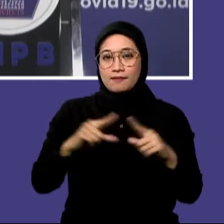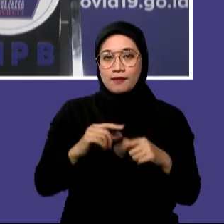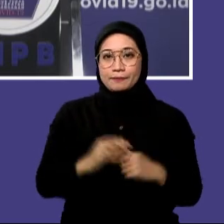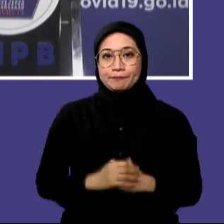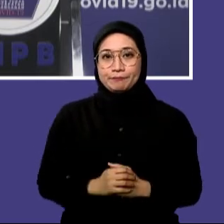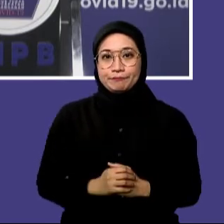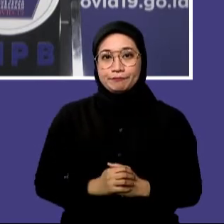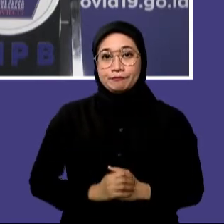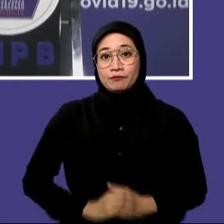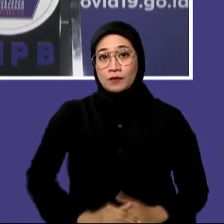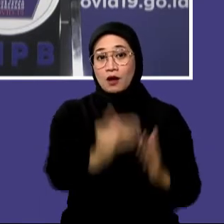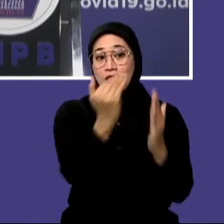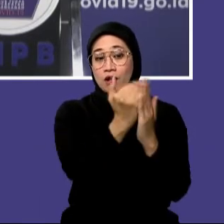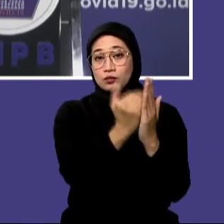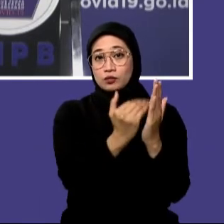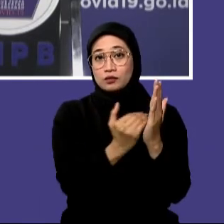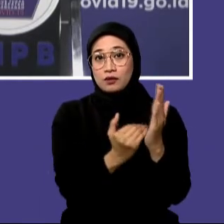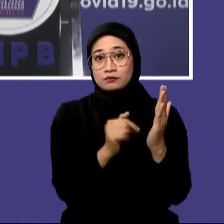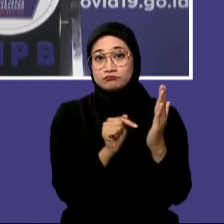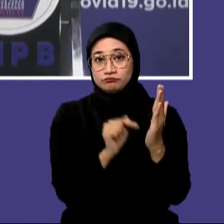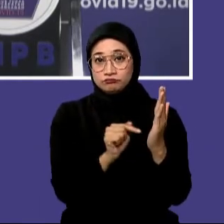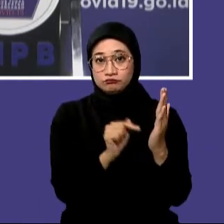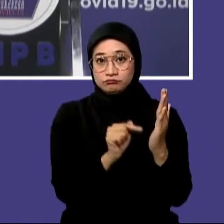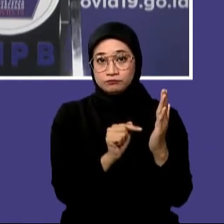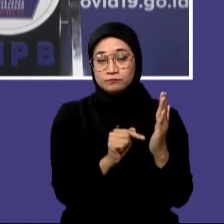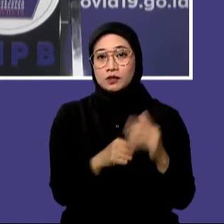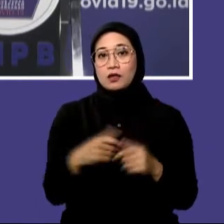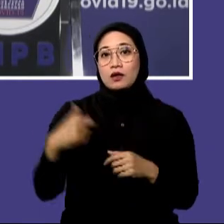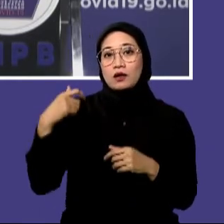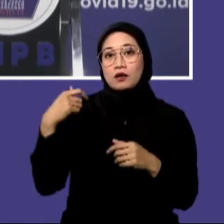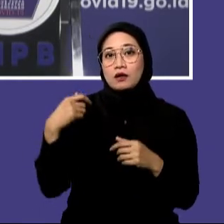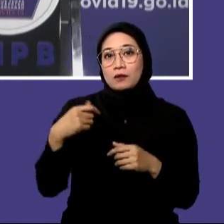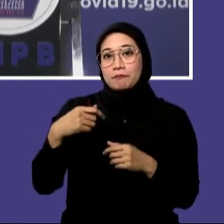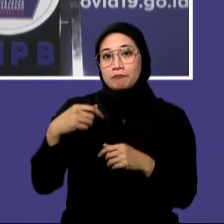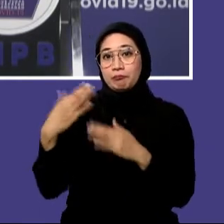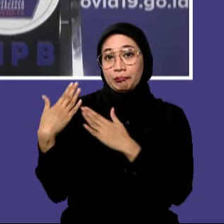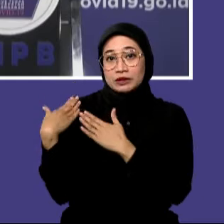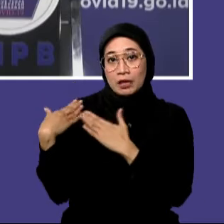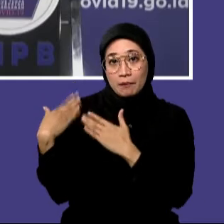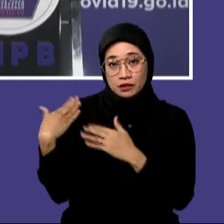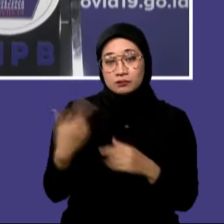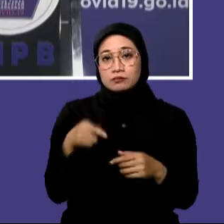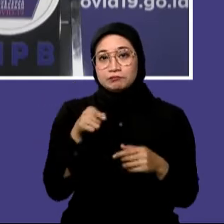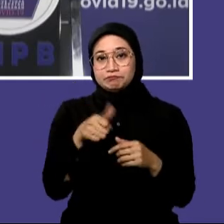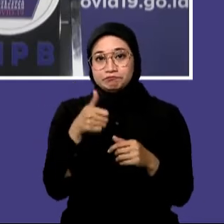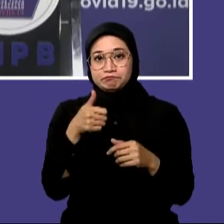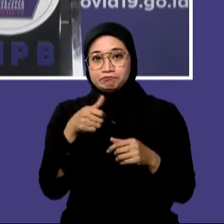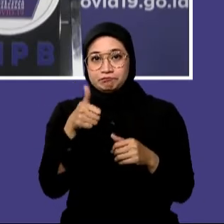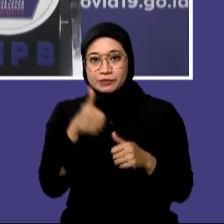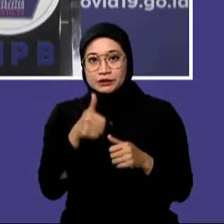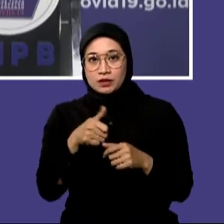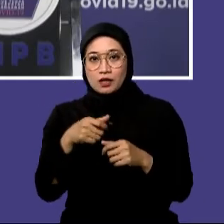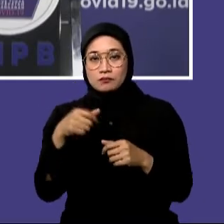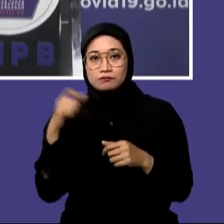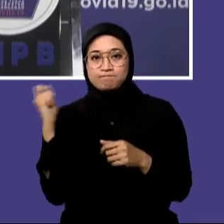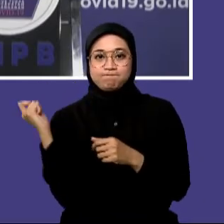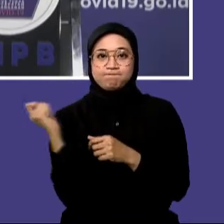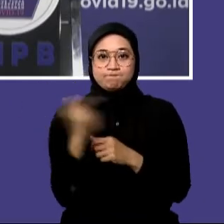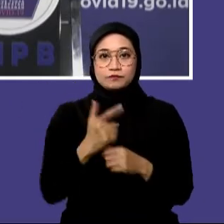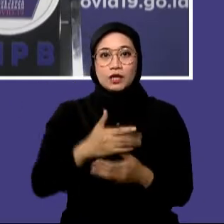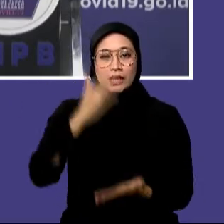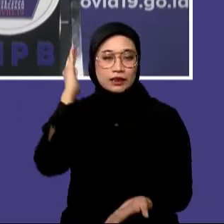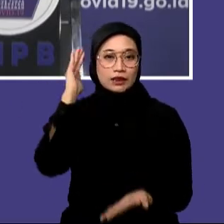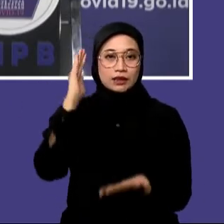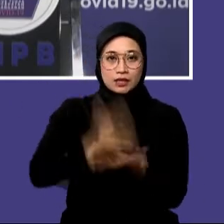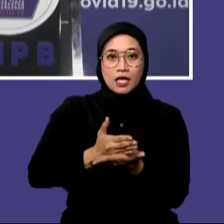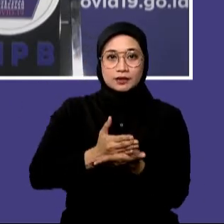dari isi aturan tersebut, pejabat atau aparat hukum yang memiliki kewenangan dalam menindak para penolak jenazah harus berani mengambil langkah